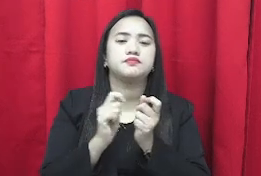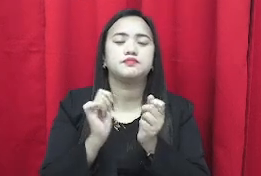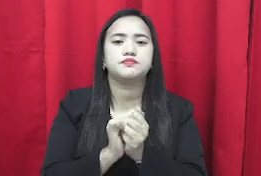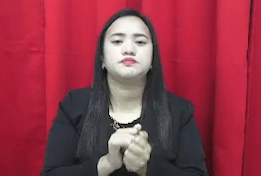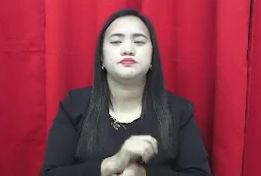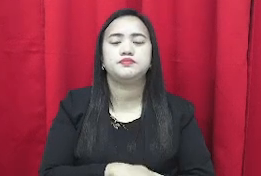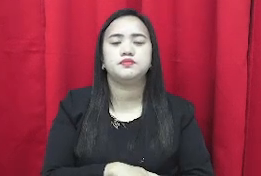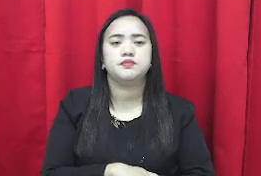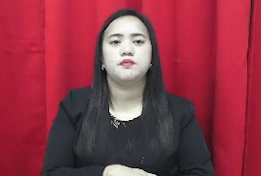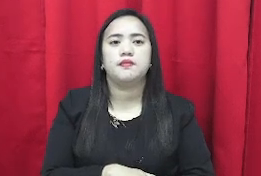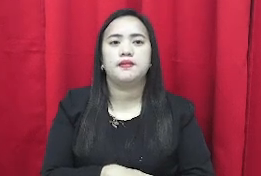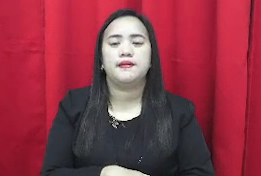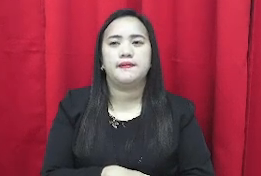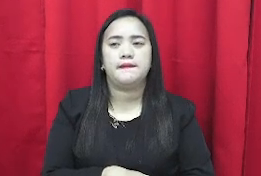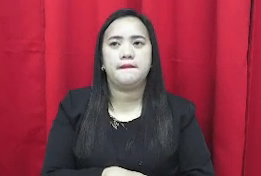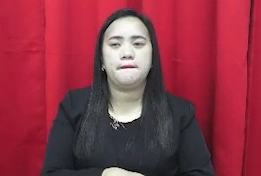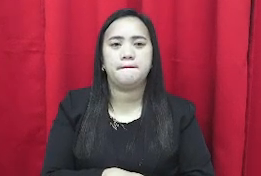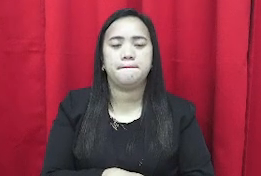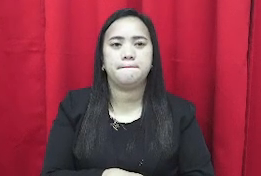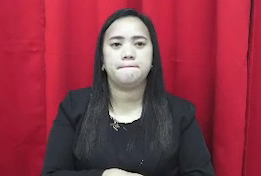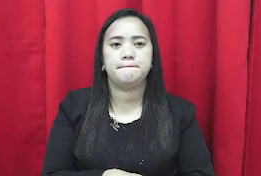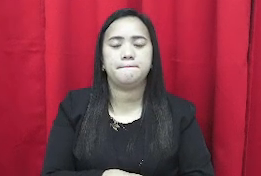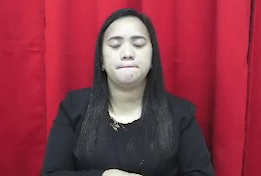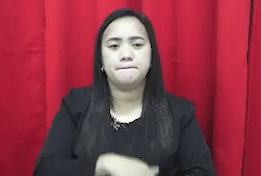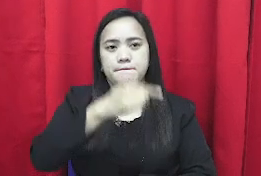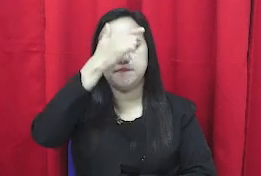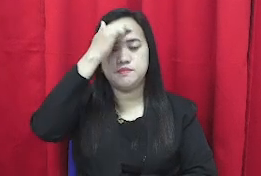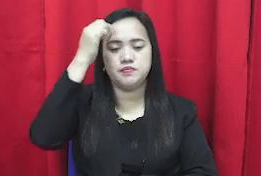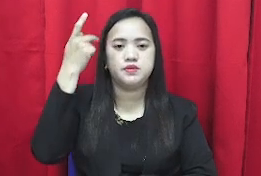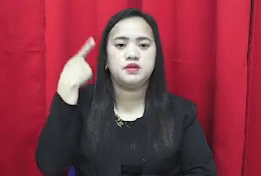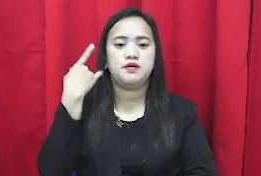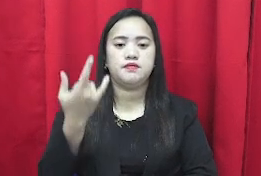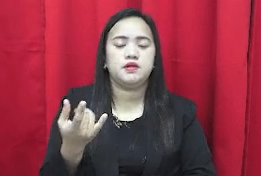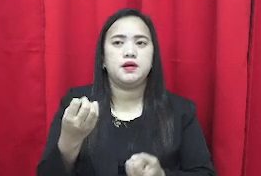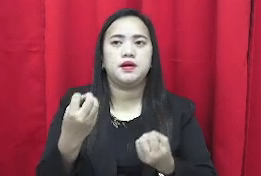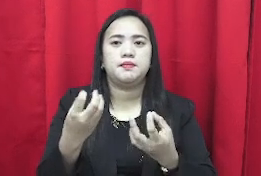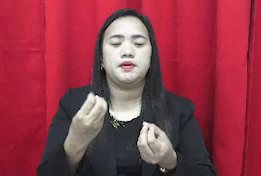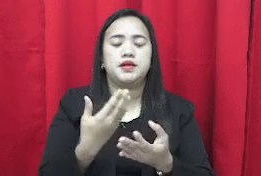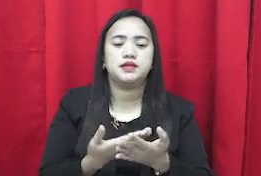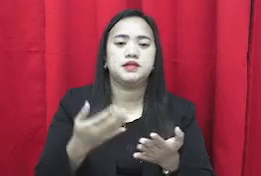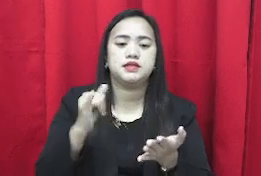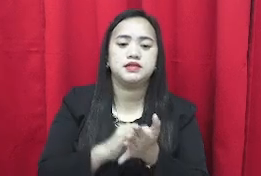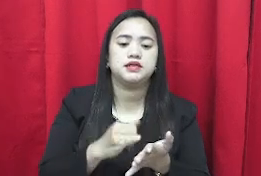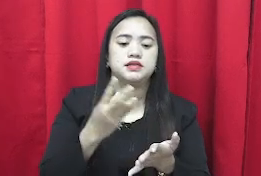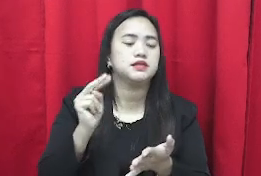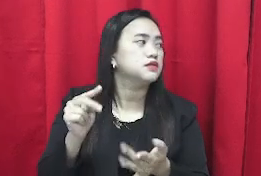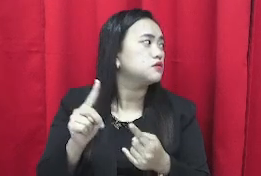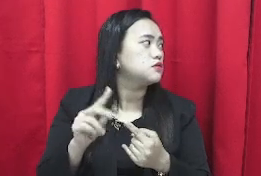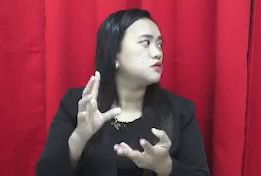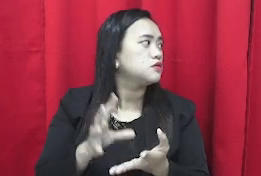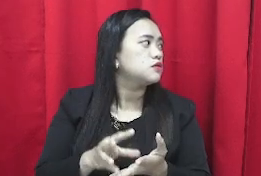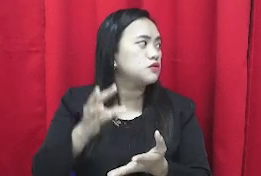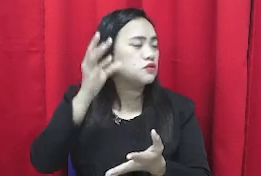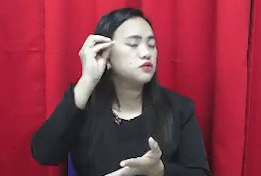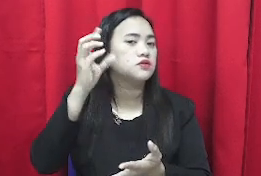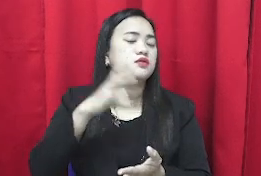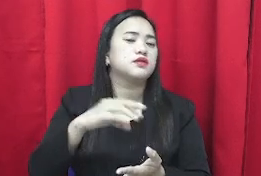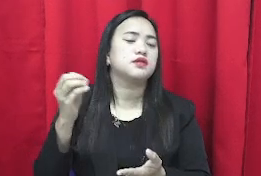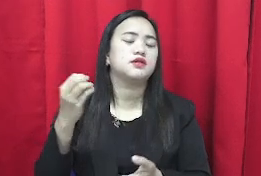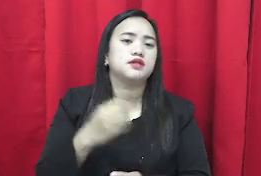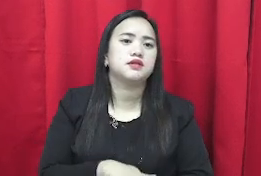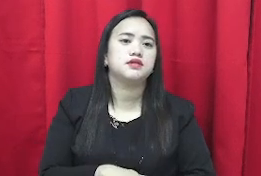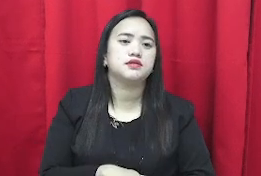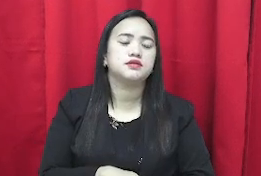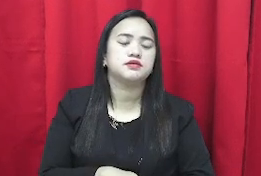makikinabang dahil marami silang mga bagay na matututunan sa programang ito Tuturuan sila kung papaano